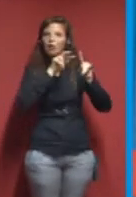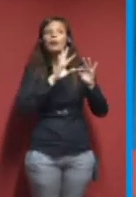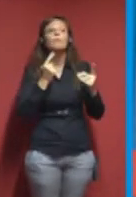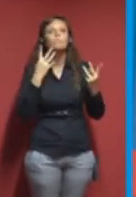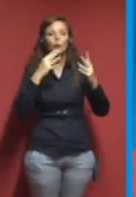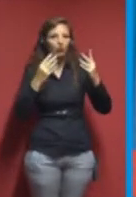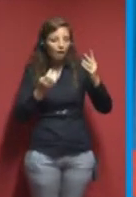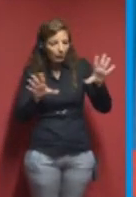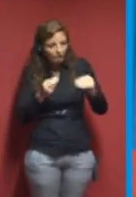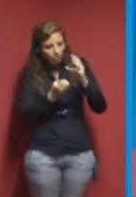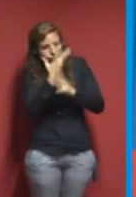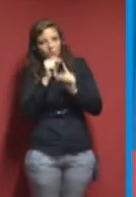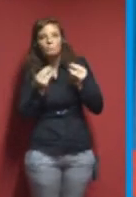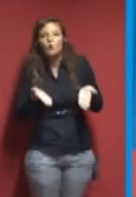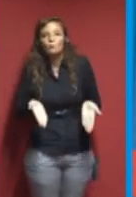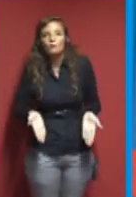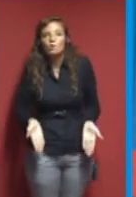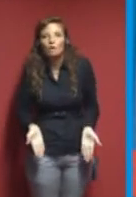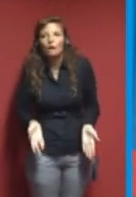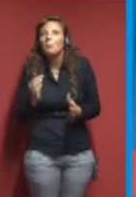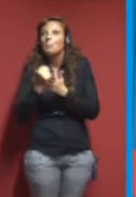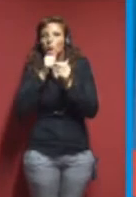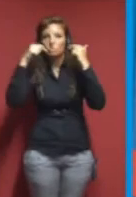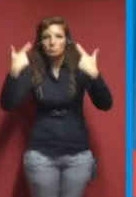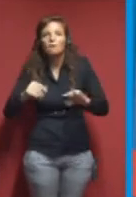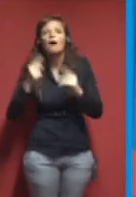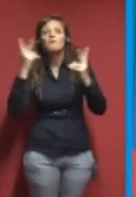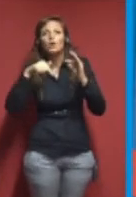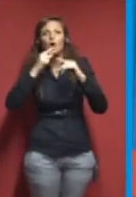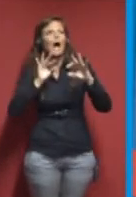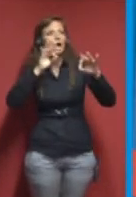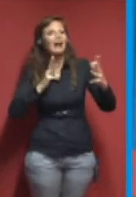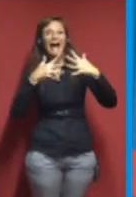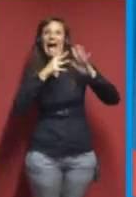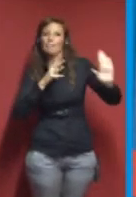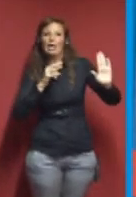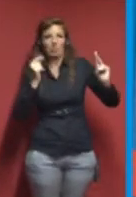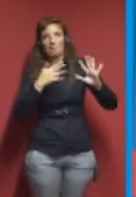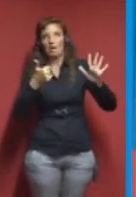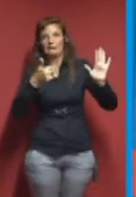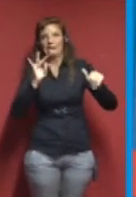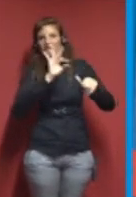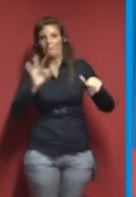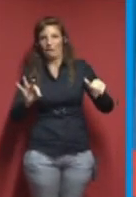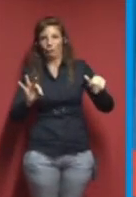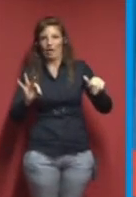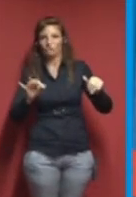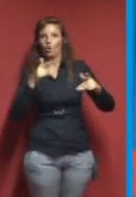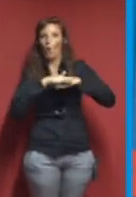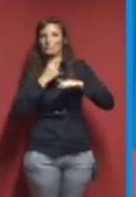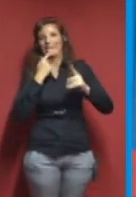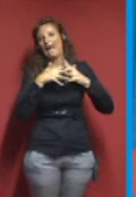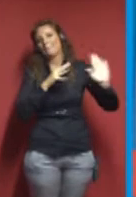noi noi aggiungiamo persone soluzioni america 60 crociata rosso traffico avviene dei 16 3 abbiamo inviato